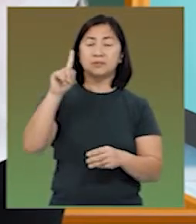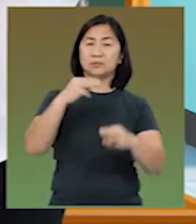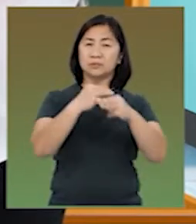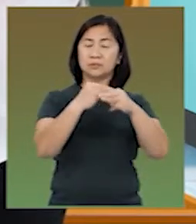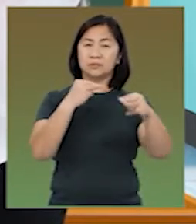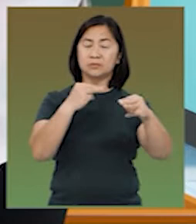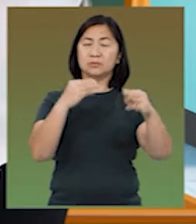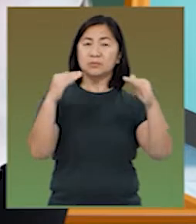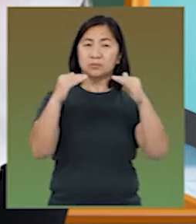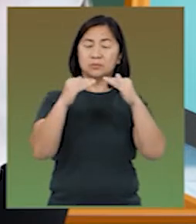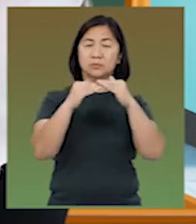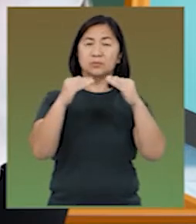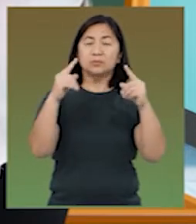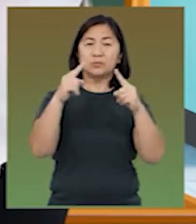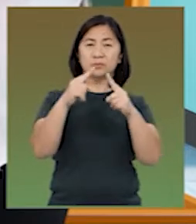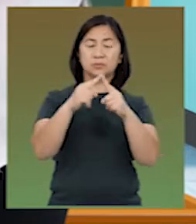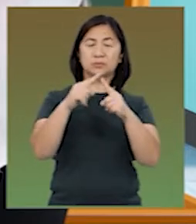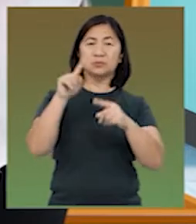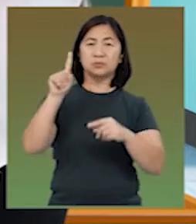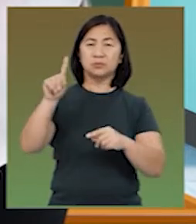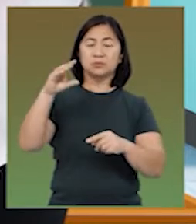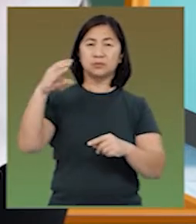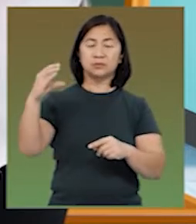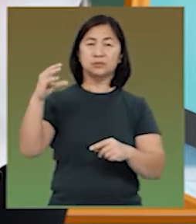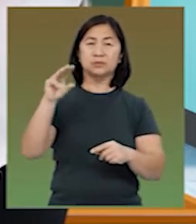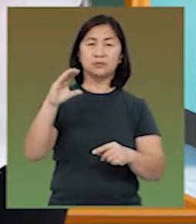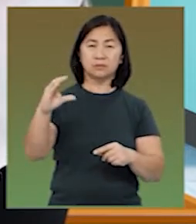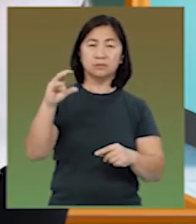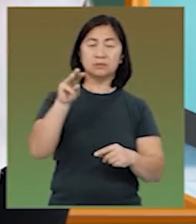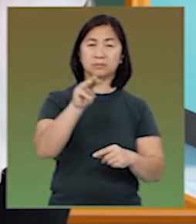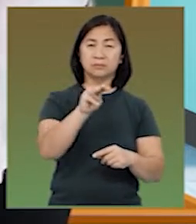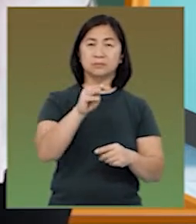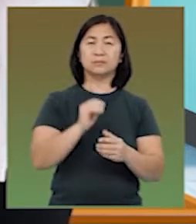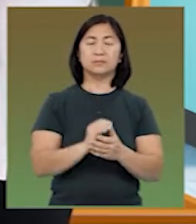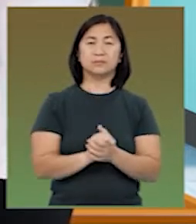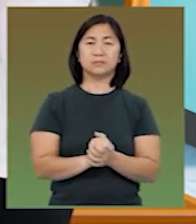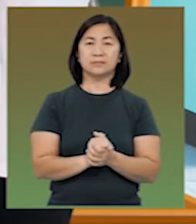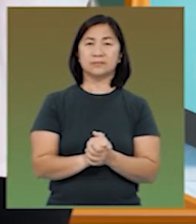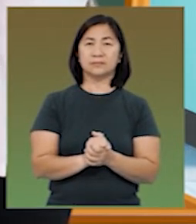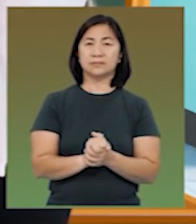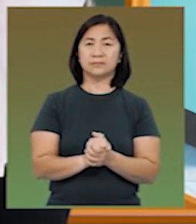1 meter is equal to 100 centimeters.